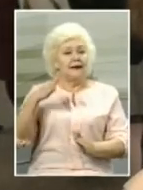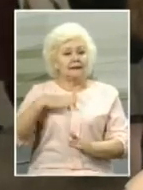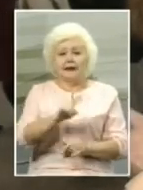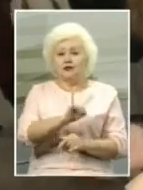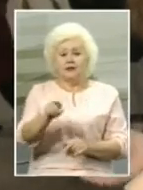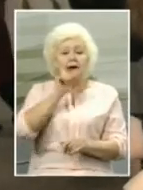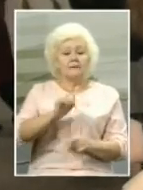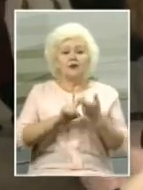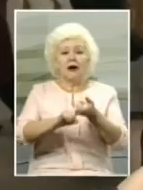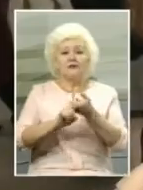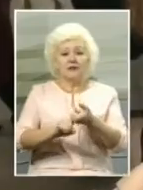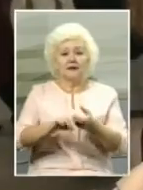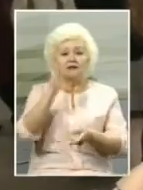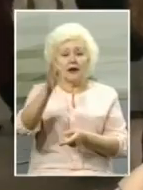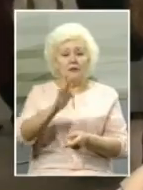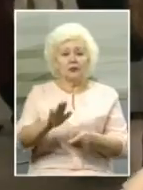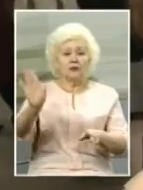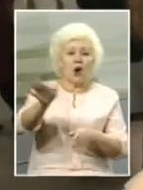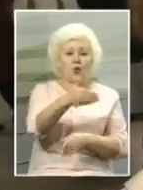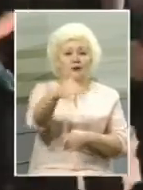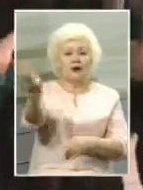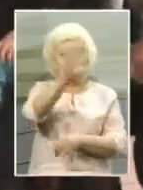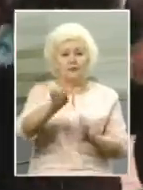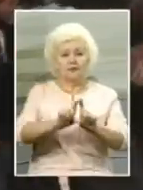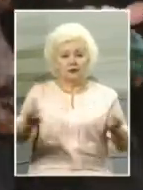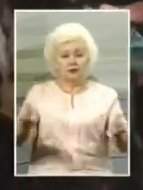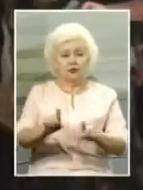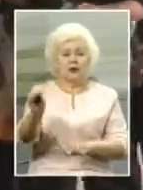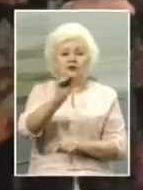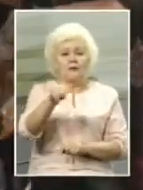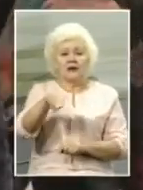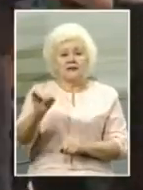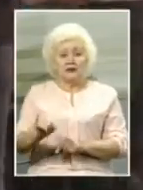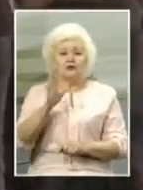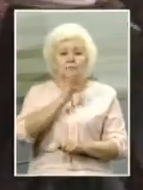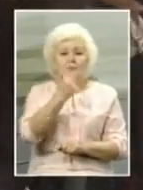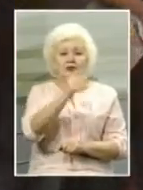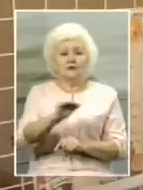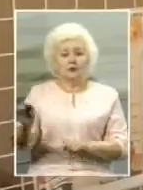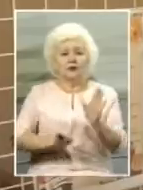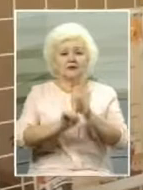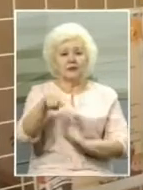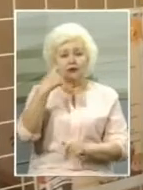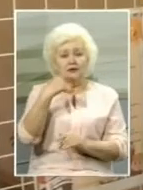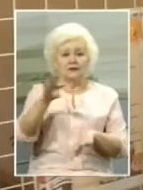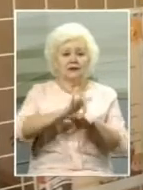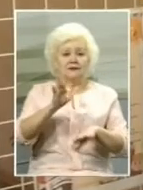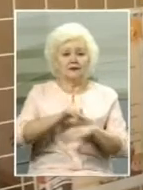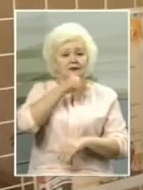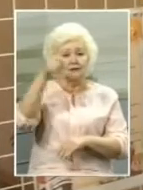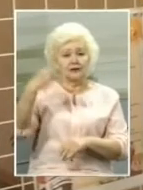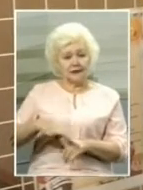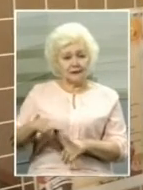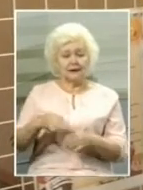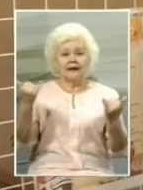чекати, поки інфекція буде гуляти по всій школі. Жанна Присяжнюк – мама 2 дітей. Спочатку, говорить, захворів старший